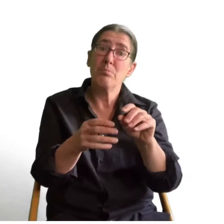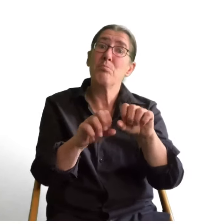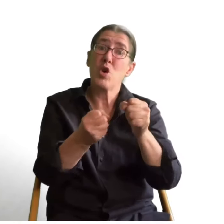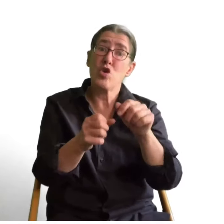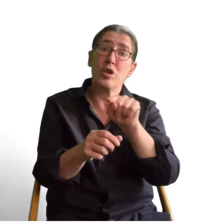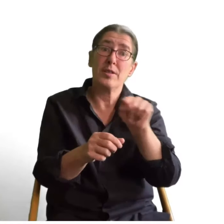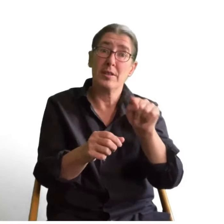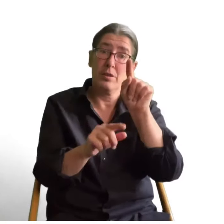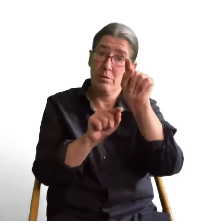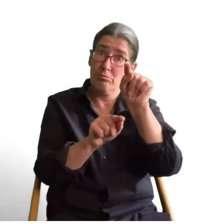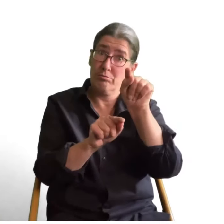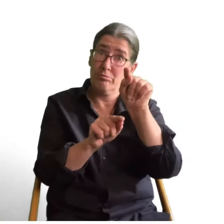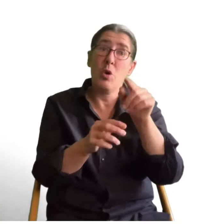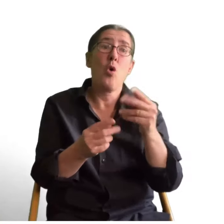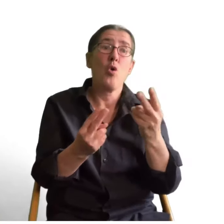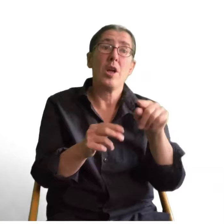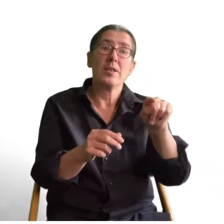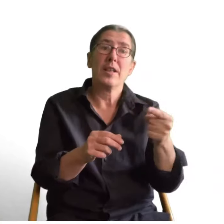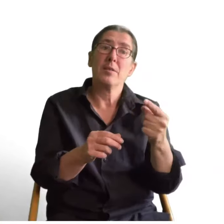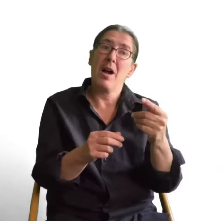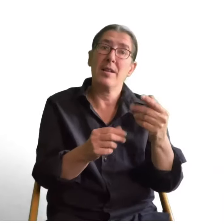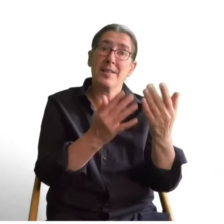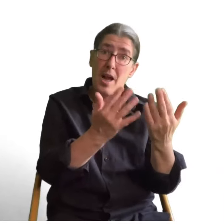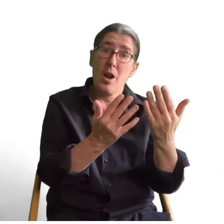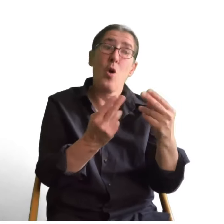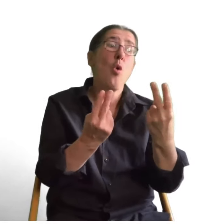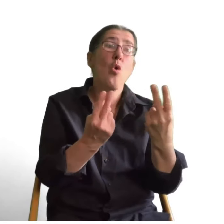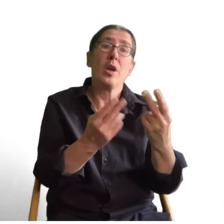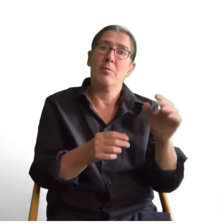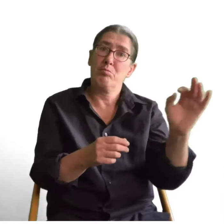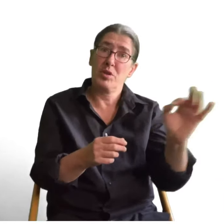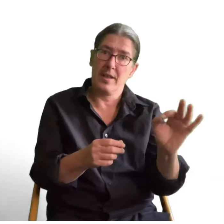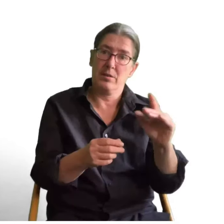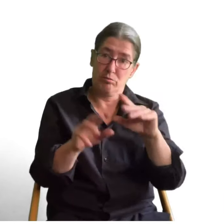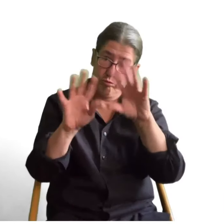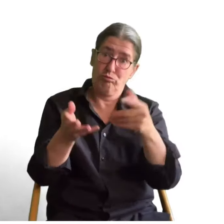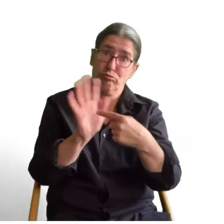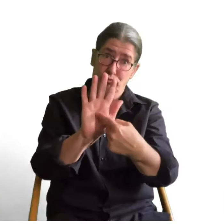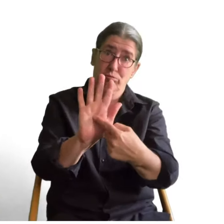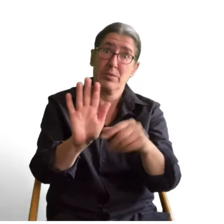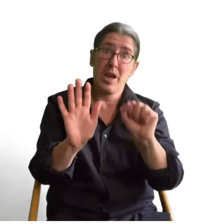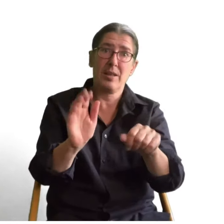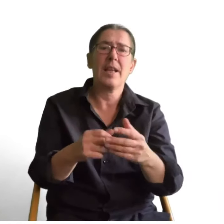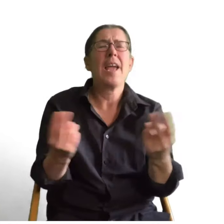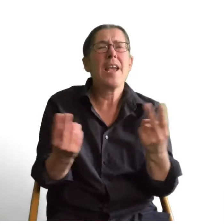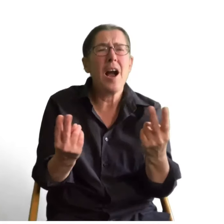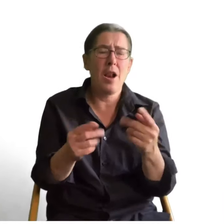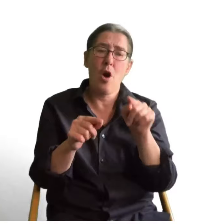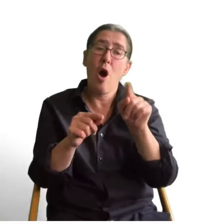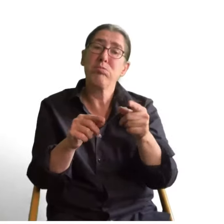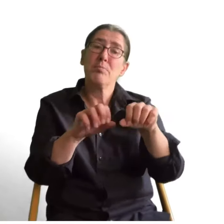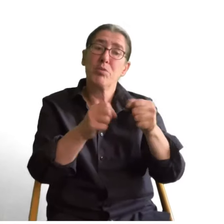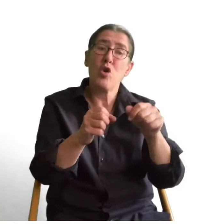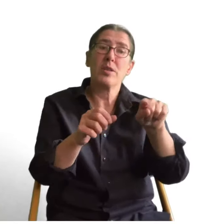als auch als Dezimalzahl, als auch als Prozent darstellen. Und es ist völlig egal, wie ich